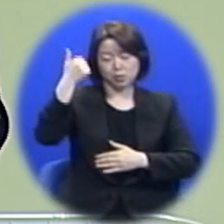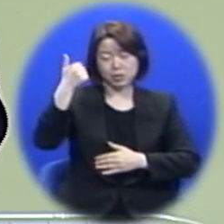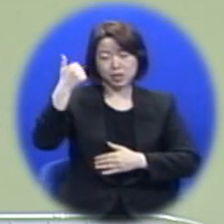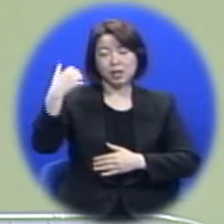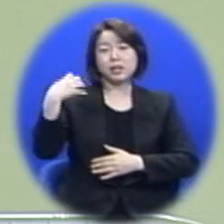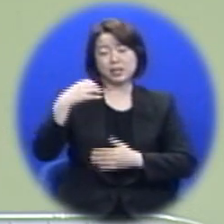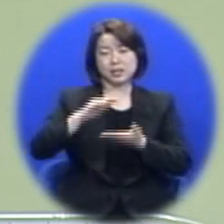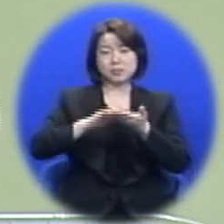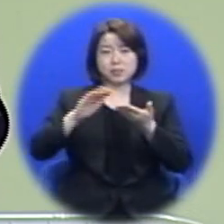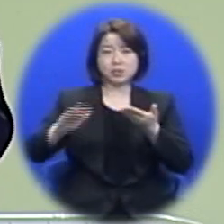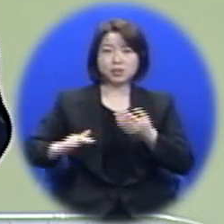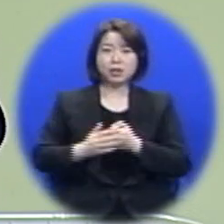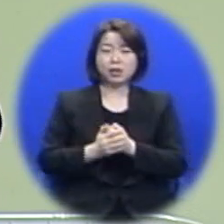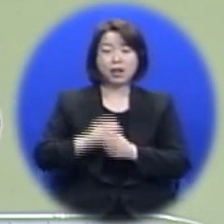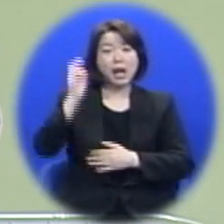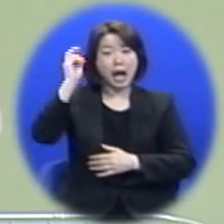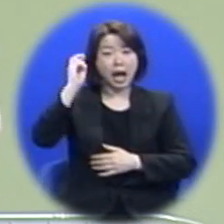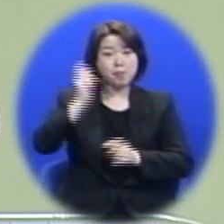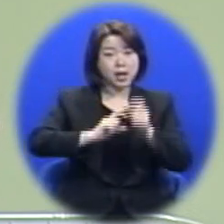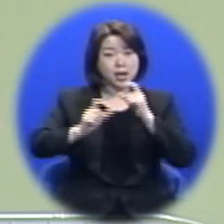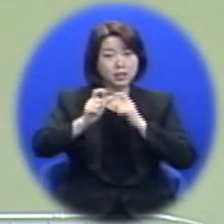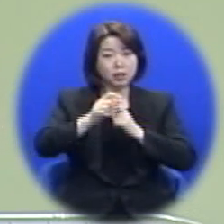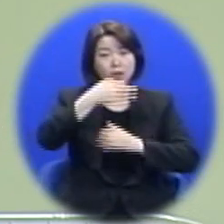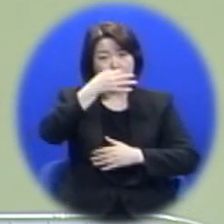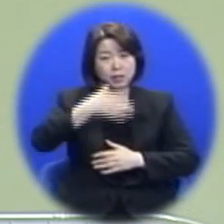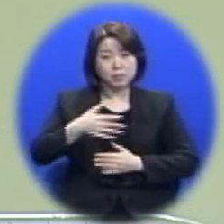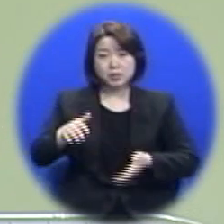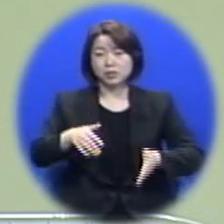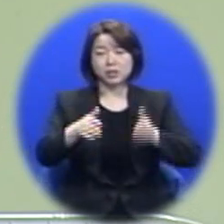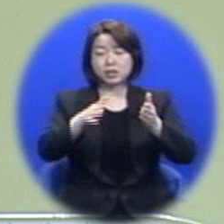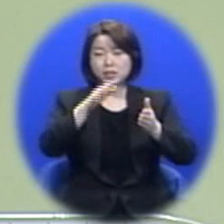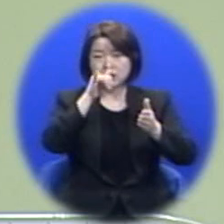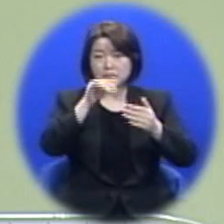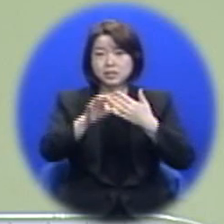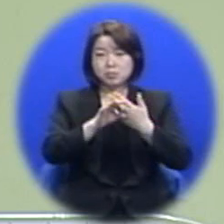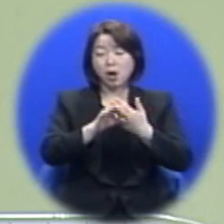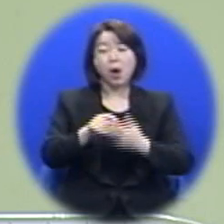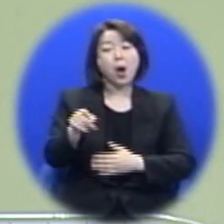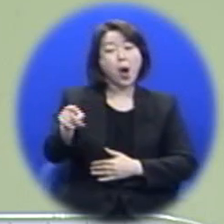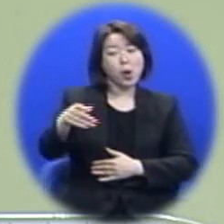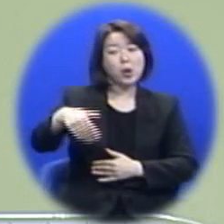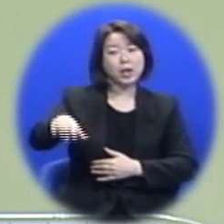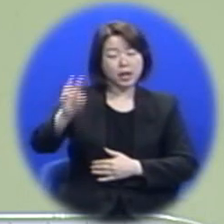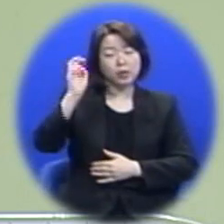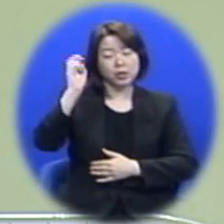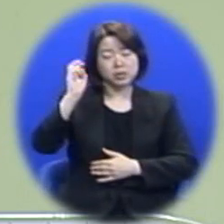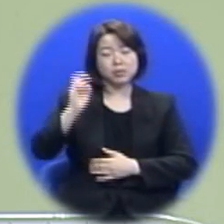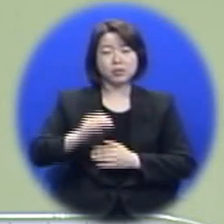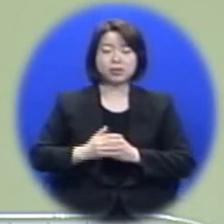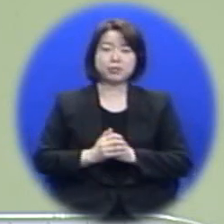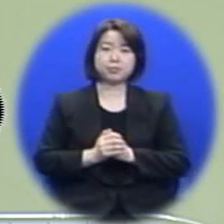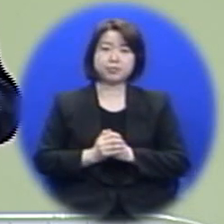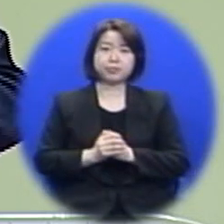아마 더 힘든 길 있으면 그리로 가 라고 하셨을 것 같아요